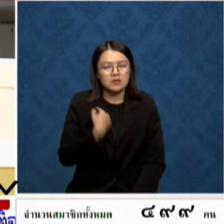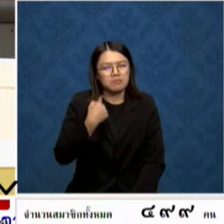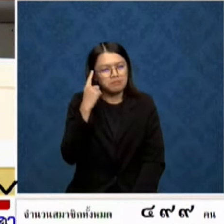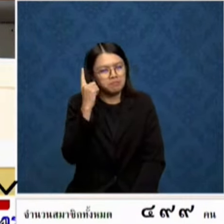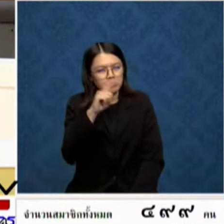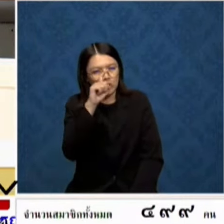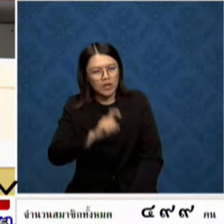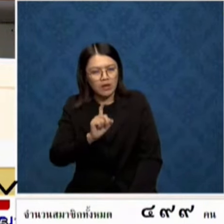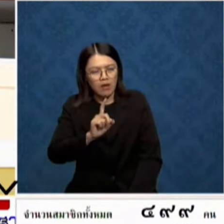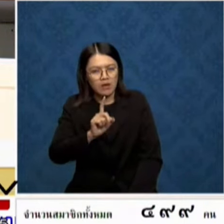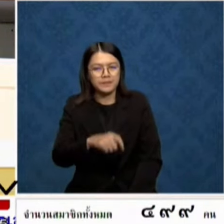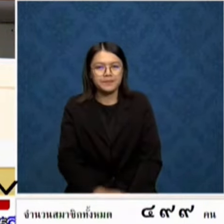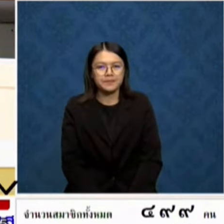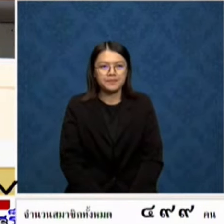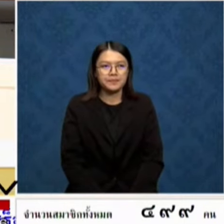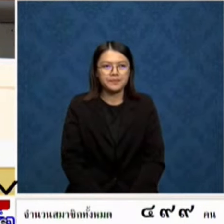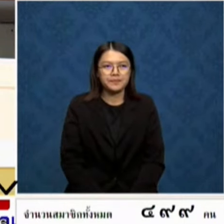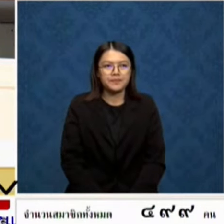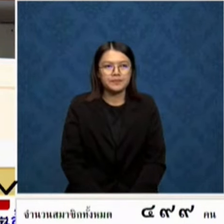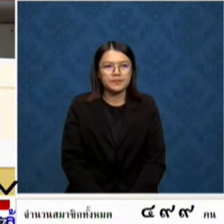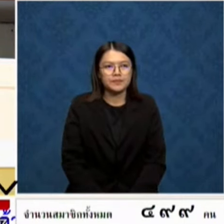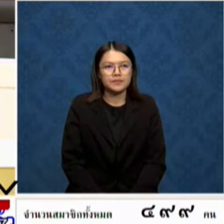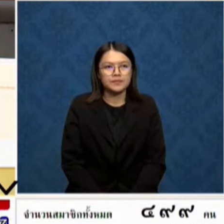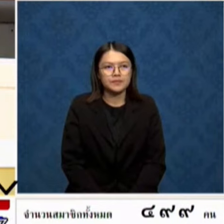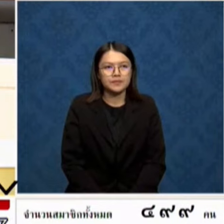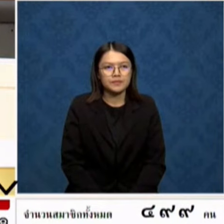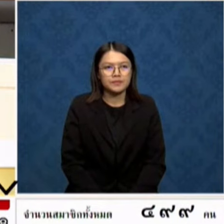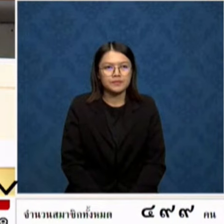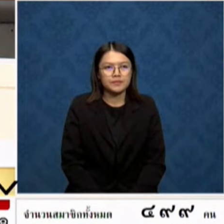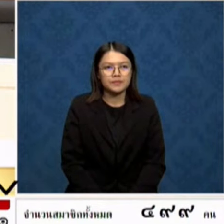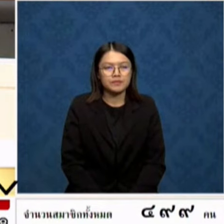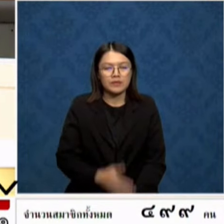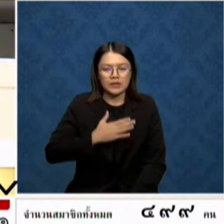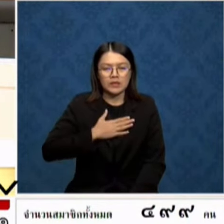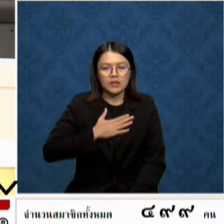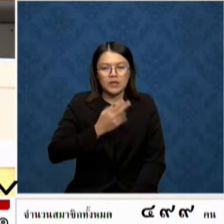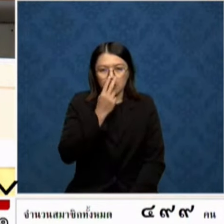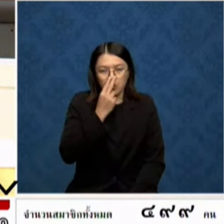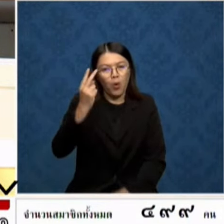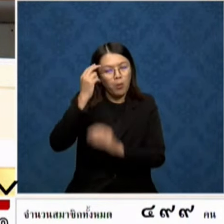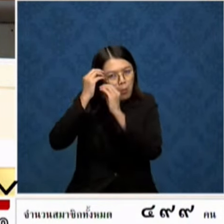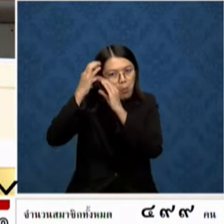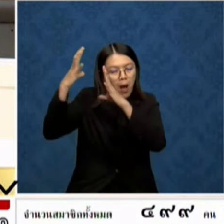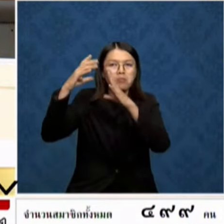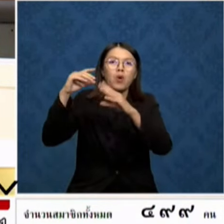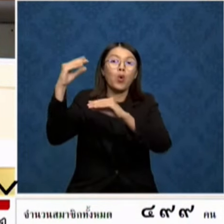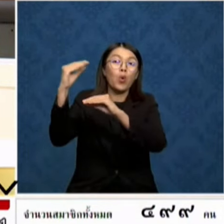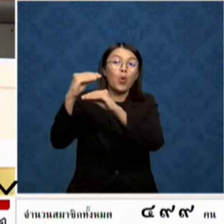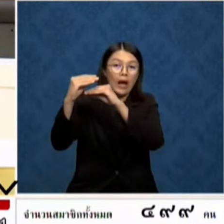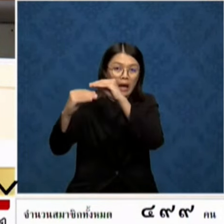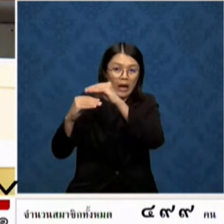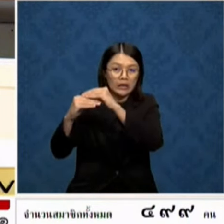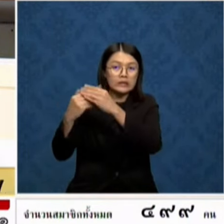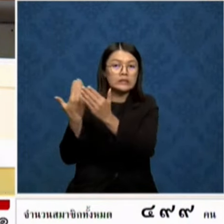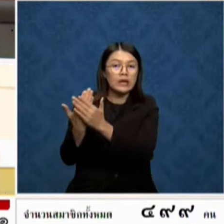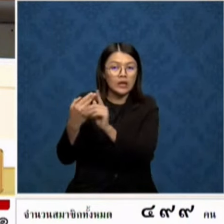าเสียง มันจะเป็นบรรทัดฐานตรงเนี้ย ครับ ซึ่งมันมีความเสี่ยงต่อภาวะการเงินการคลังด้วย